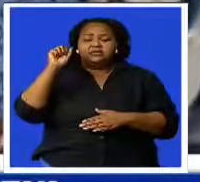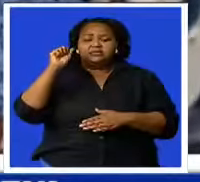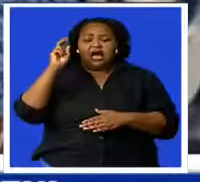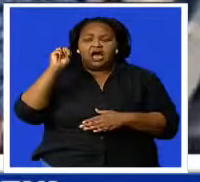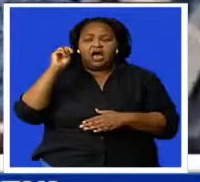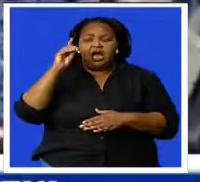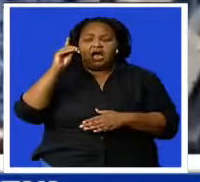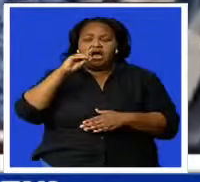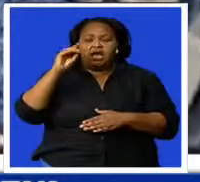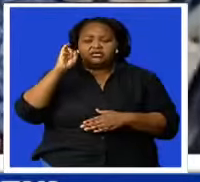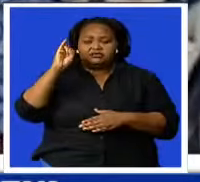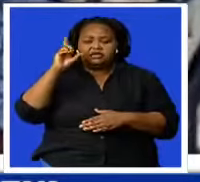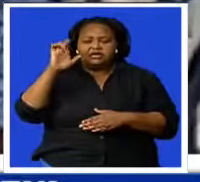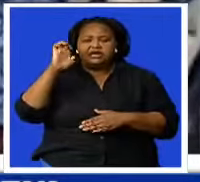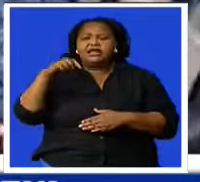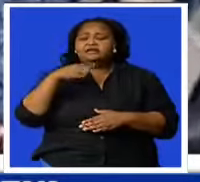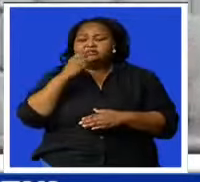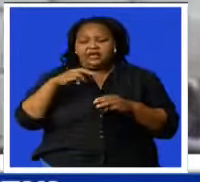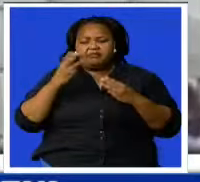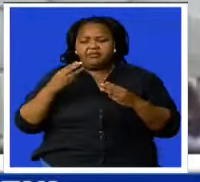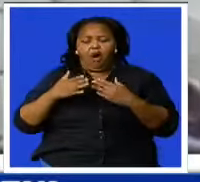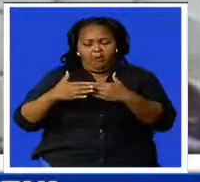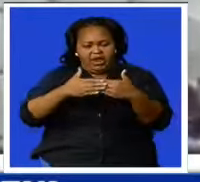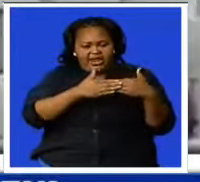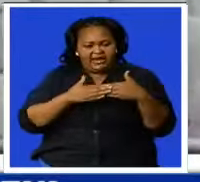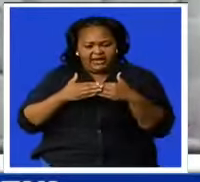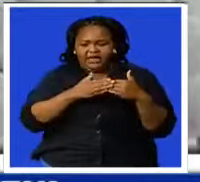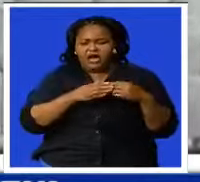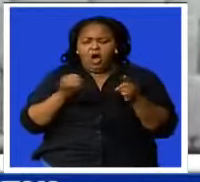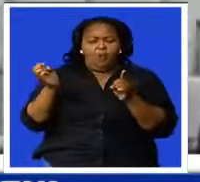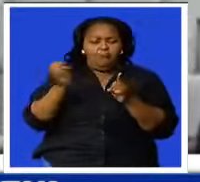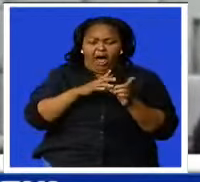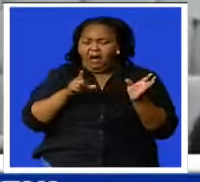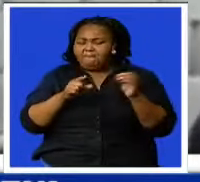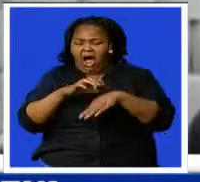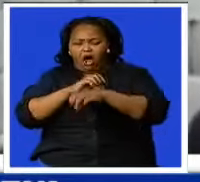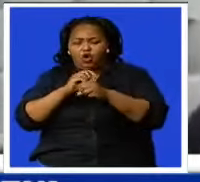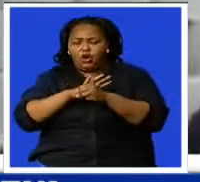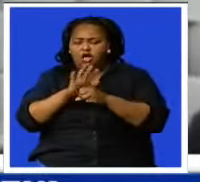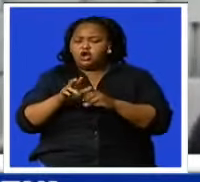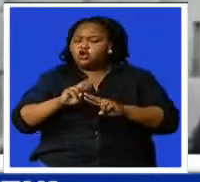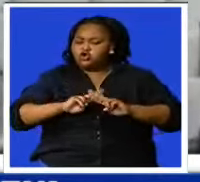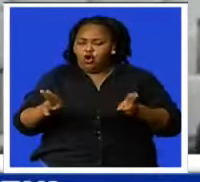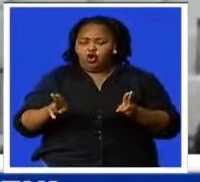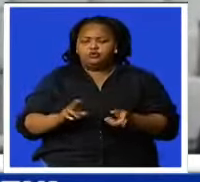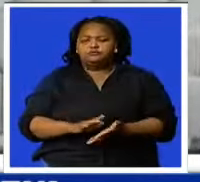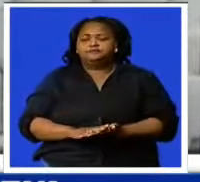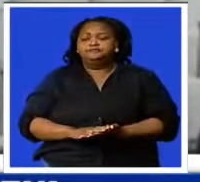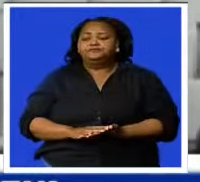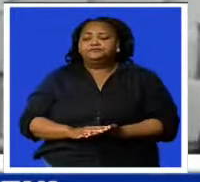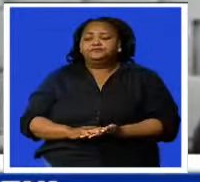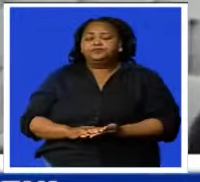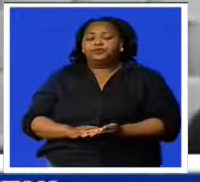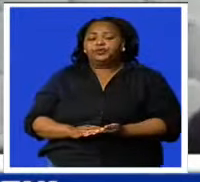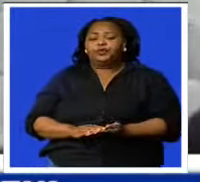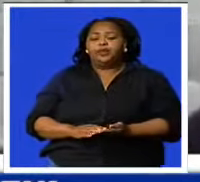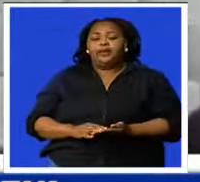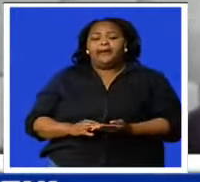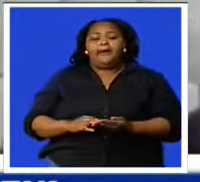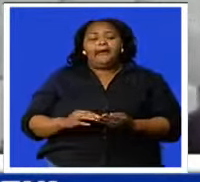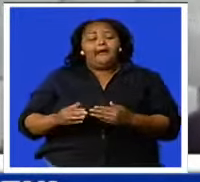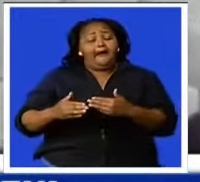mkhuhlane lesewukhomba kubuya ngemandla. Mgcini wesive sowuphinzekena wahamba waya ngempidlanyanyana